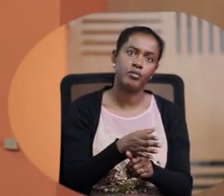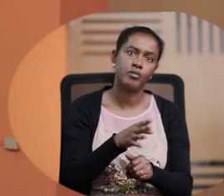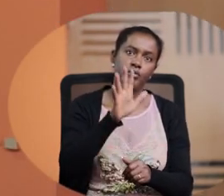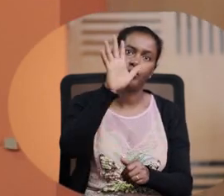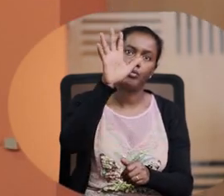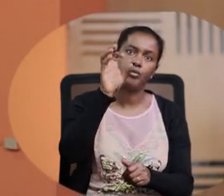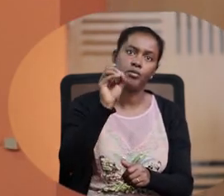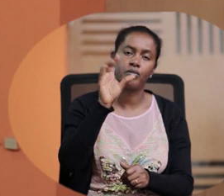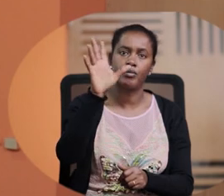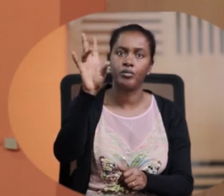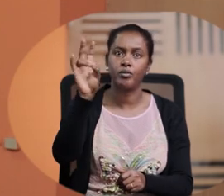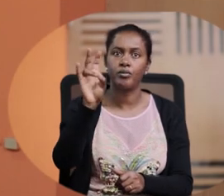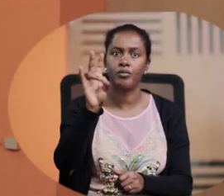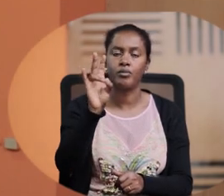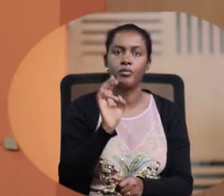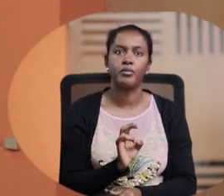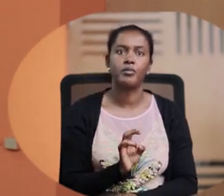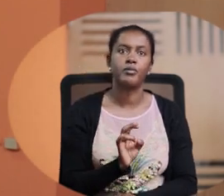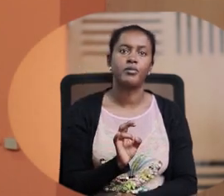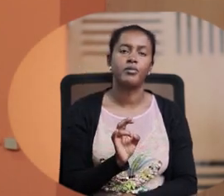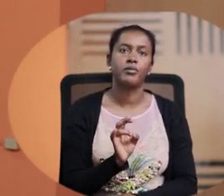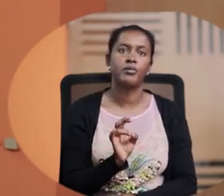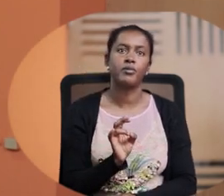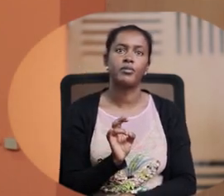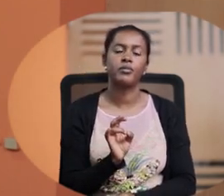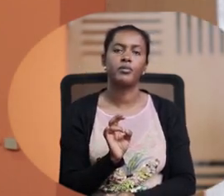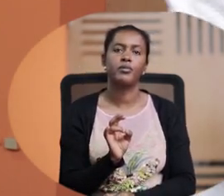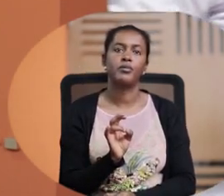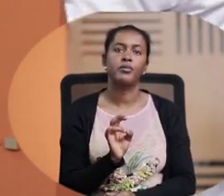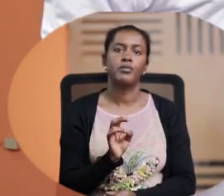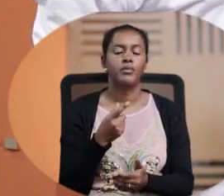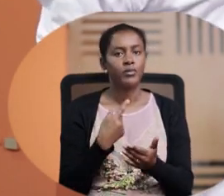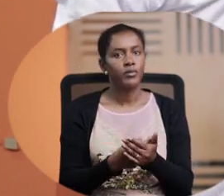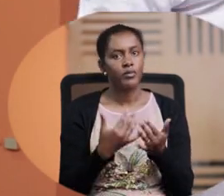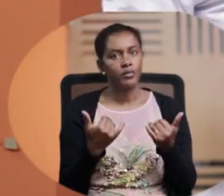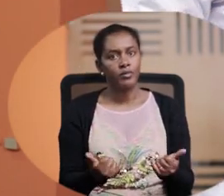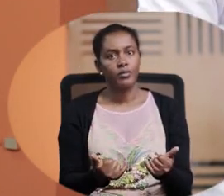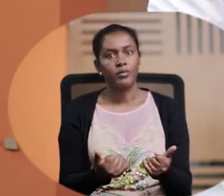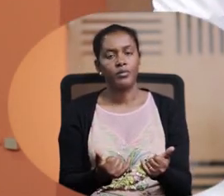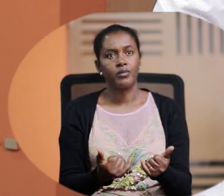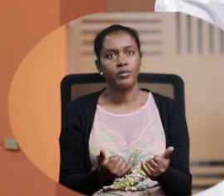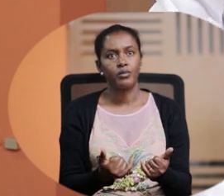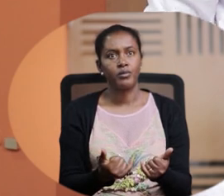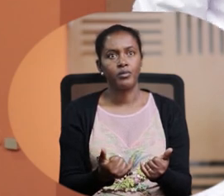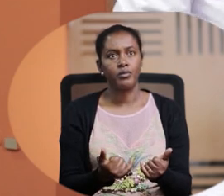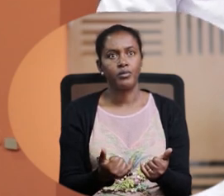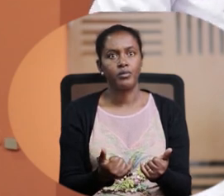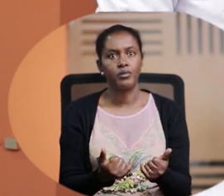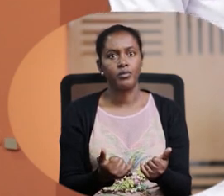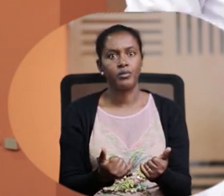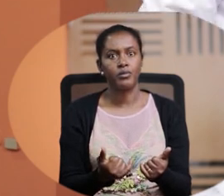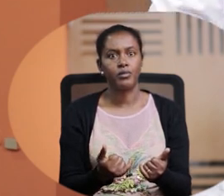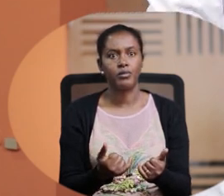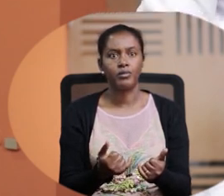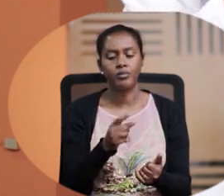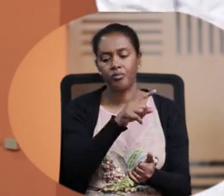thorb. Inni olanan jechan. Shantami thorban. Kanaf hamma hamma da diriro la kofsa sike